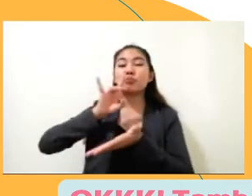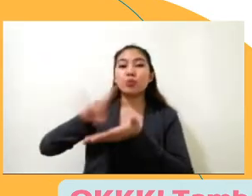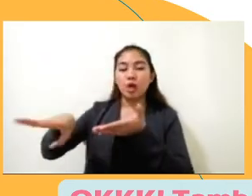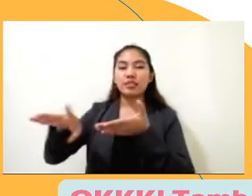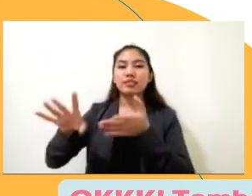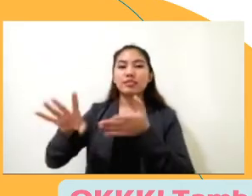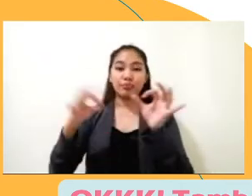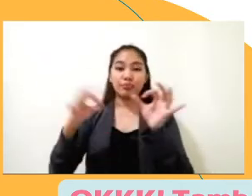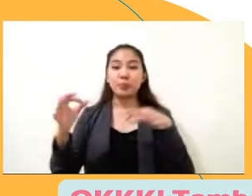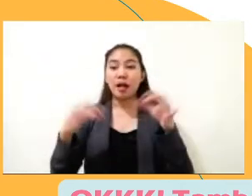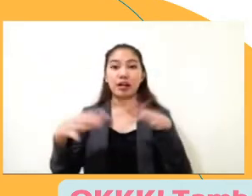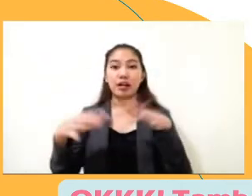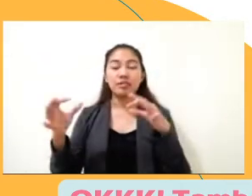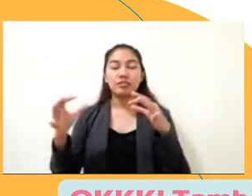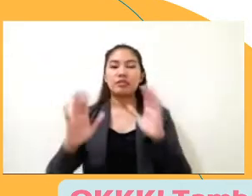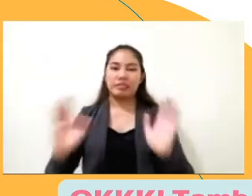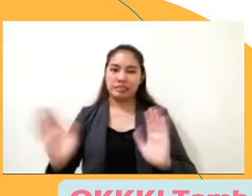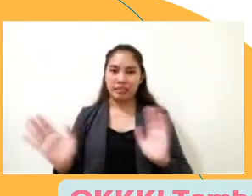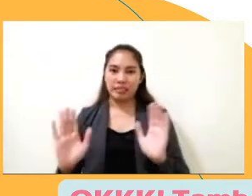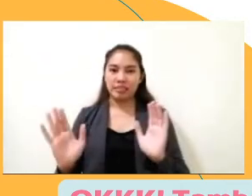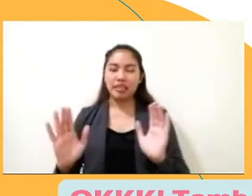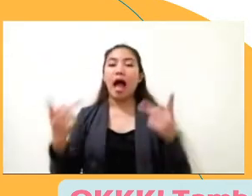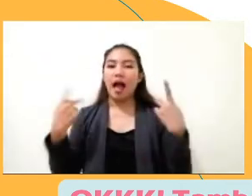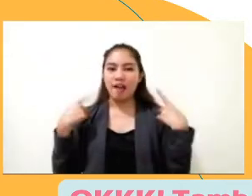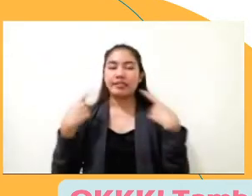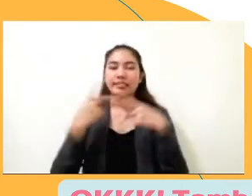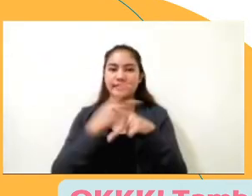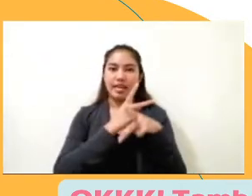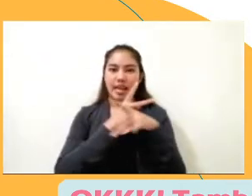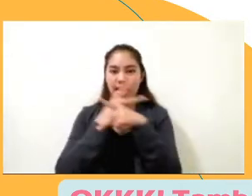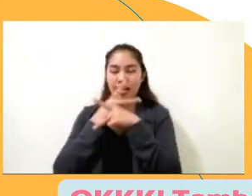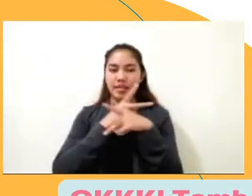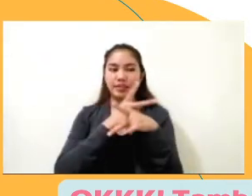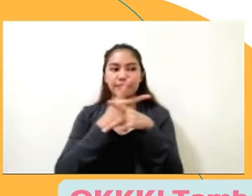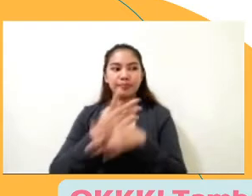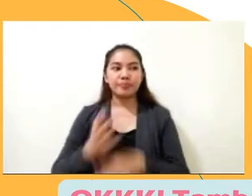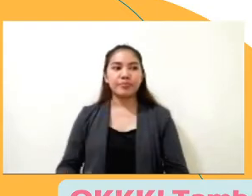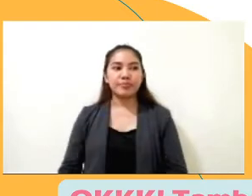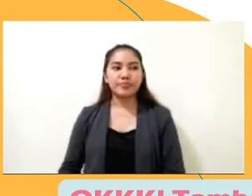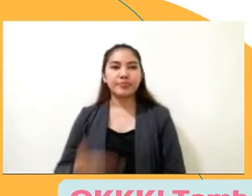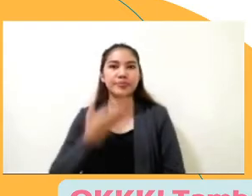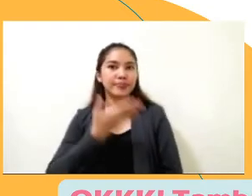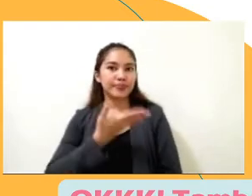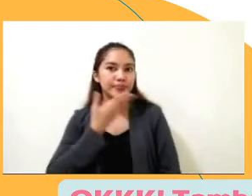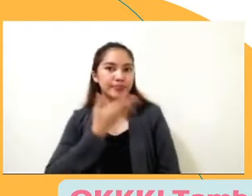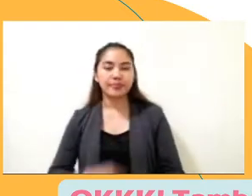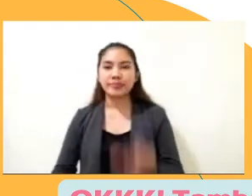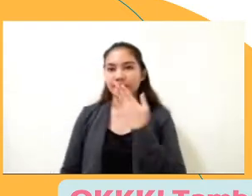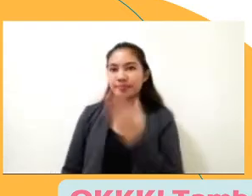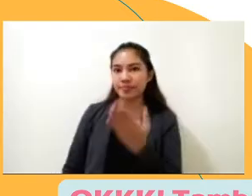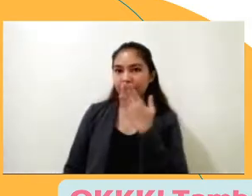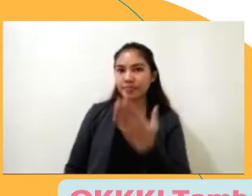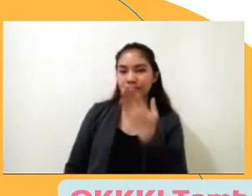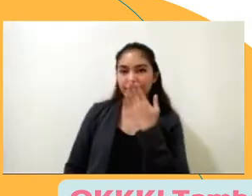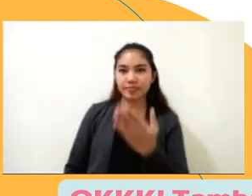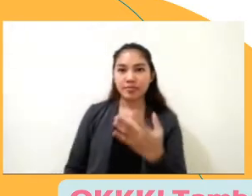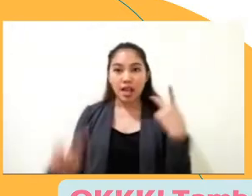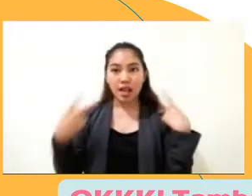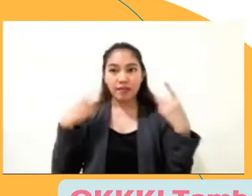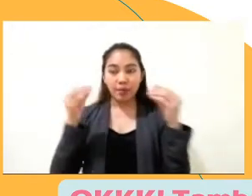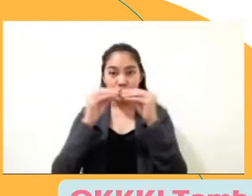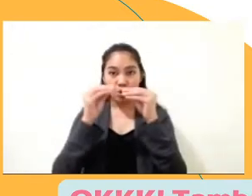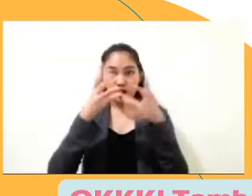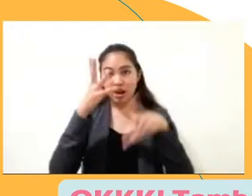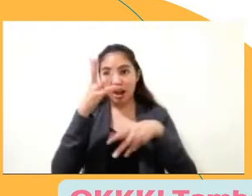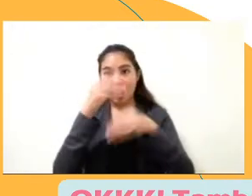Kuya. Hey, thank you po, Kuya Bri. And Ate Jelay, may gusto ka po bang idagdag?